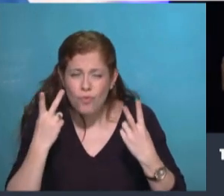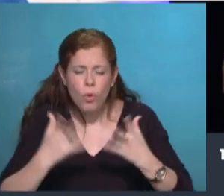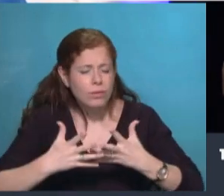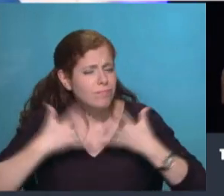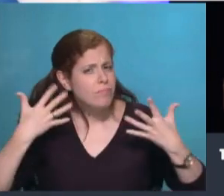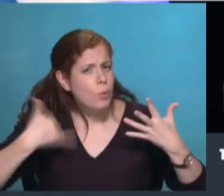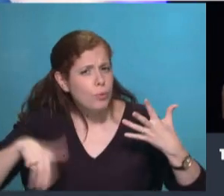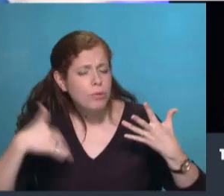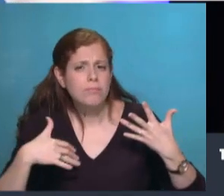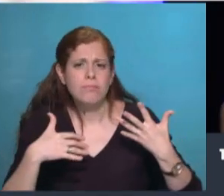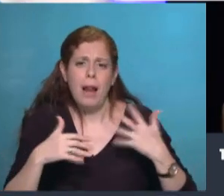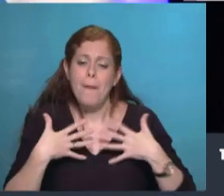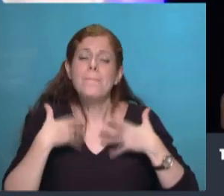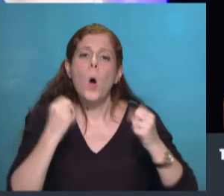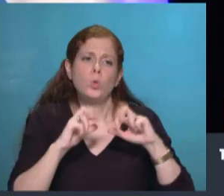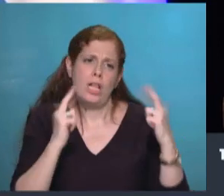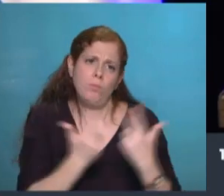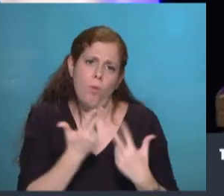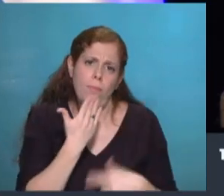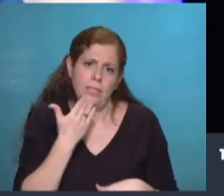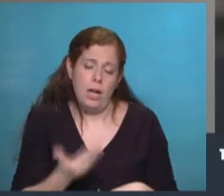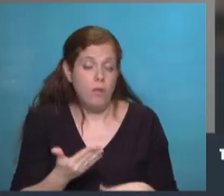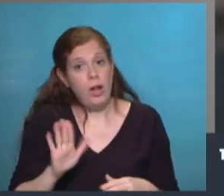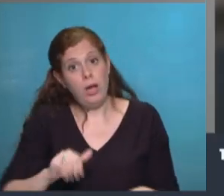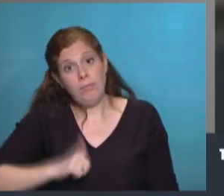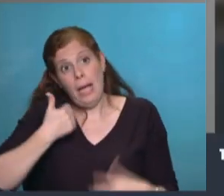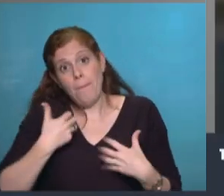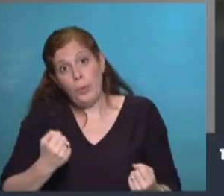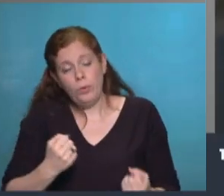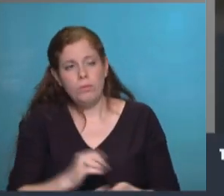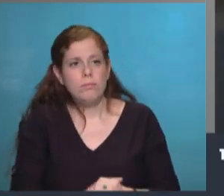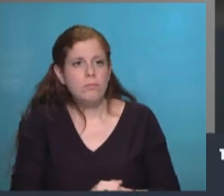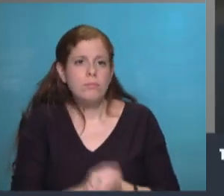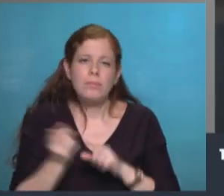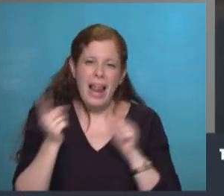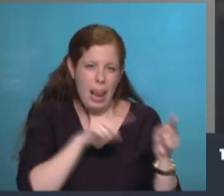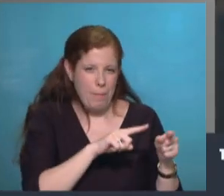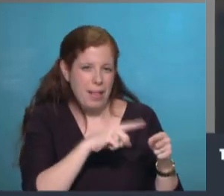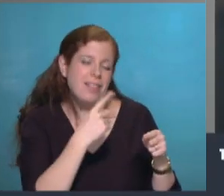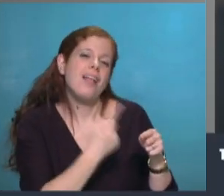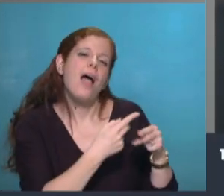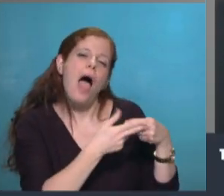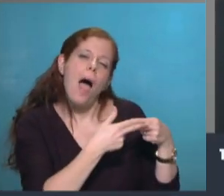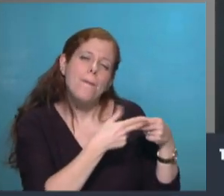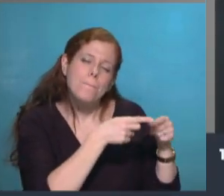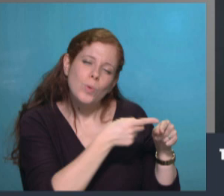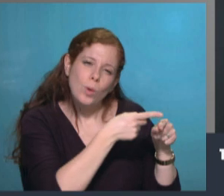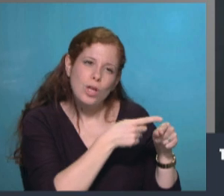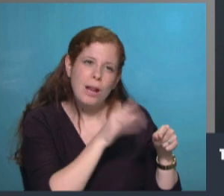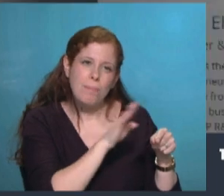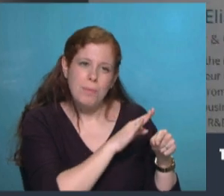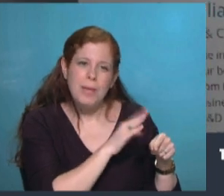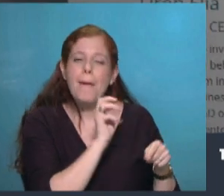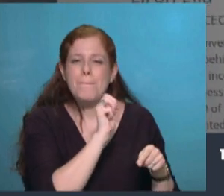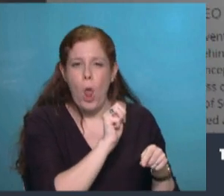במדינת ישראל, וחוץ מזה אני שר הבריאות. לבן דודו של נתניהו, נתן מיליקובסקי, יש חברות בתחום הרפואה